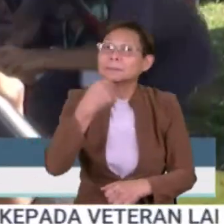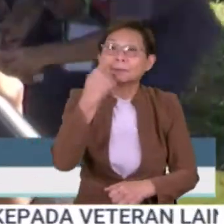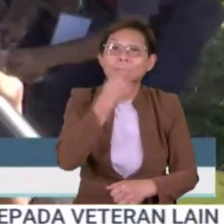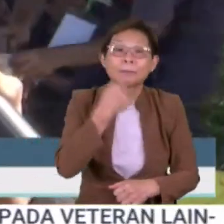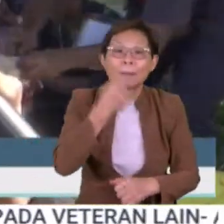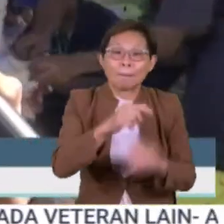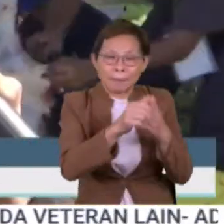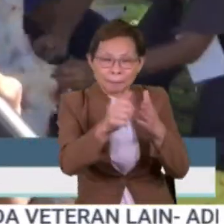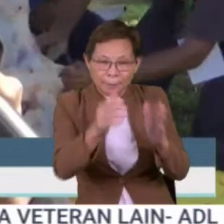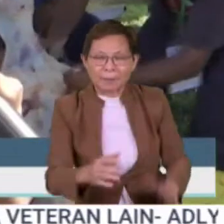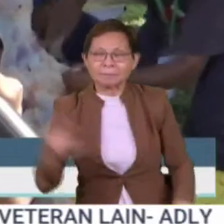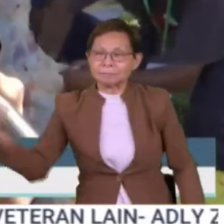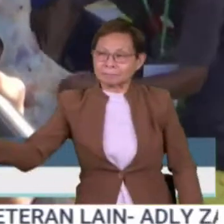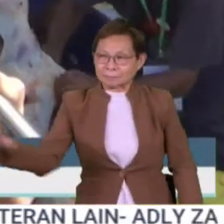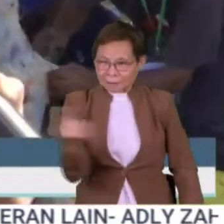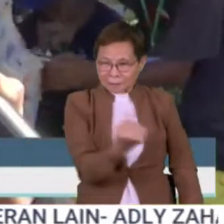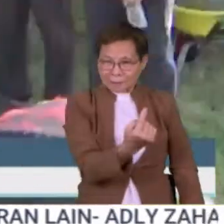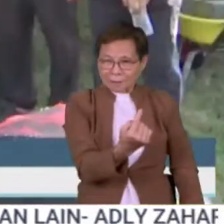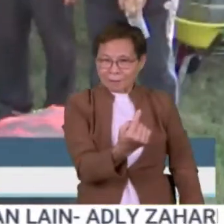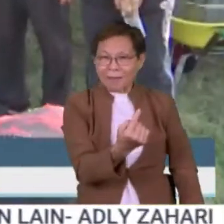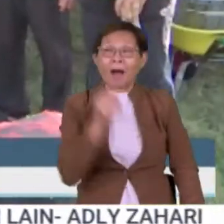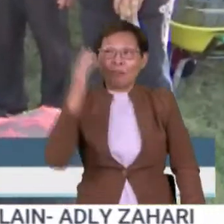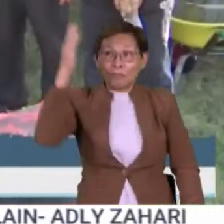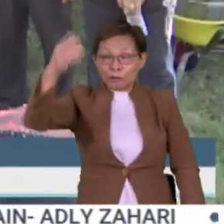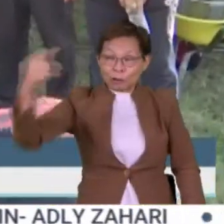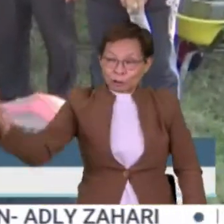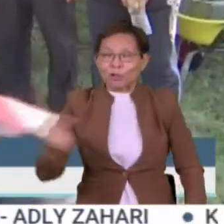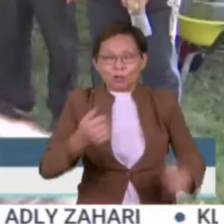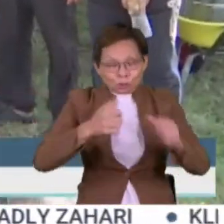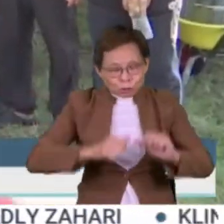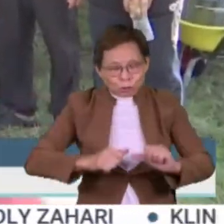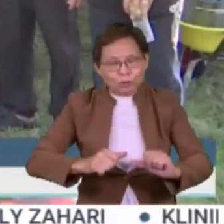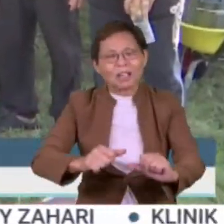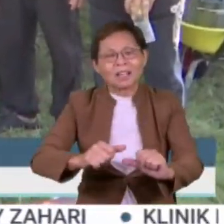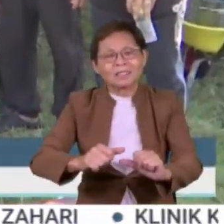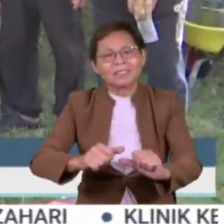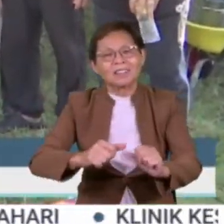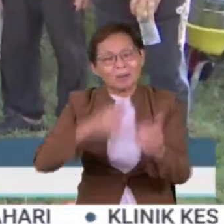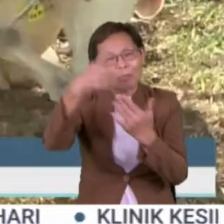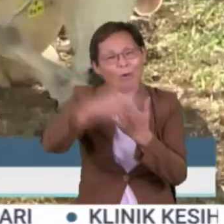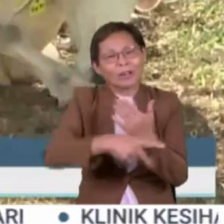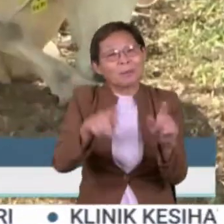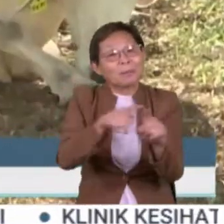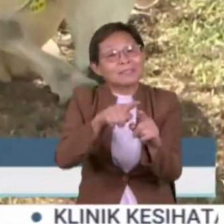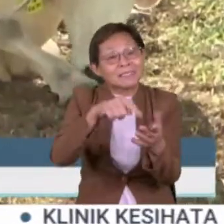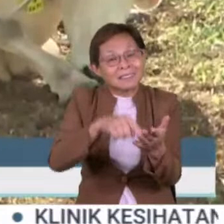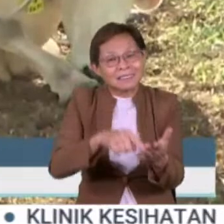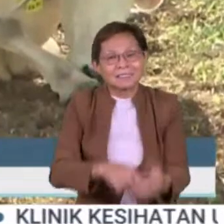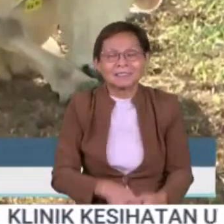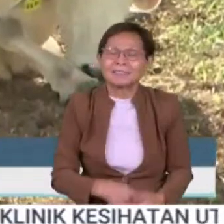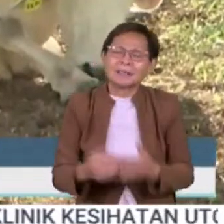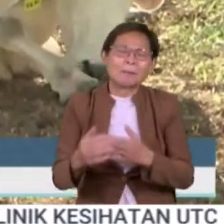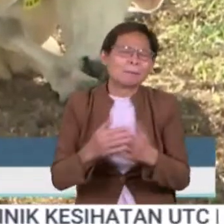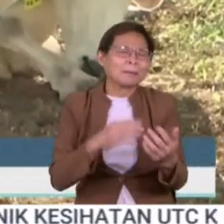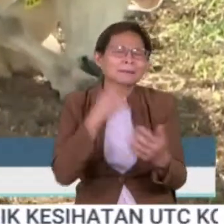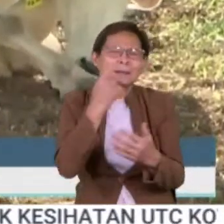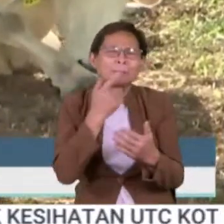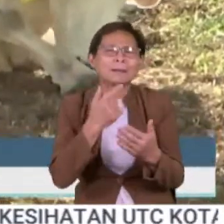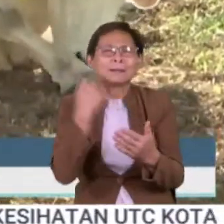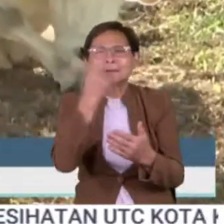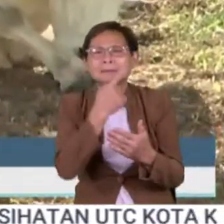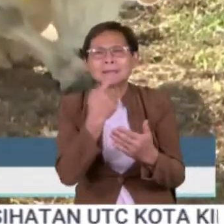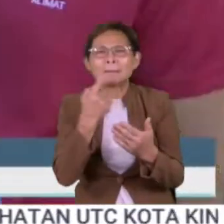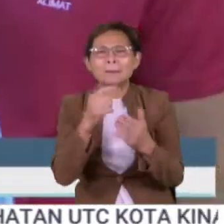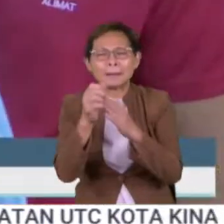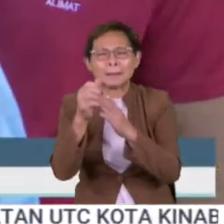pemimpin akan datang harap meneruskan delegasi yang ada serupa beginilah Yang berkemampuan untuk